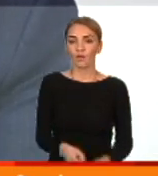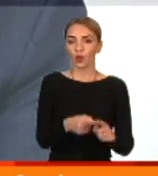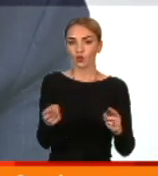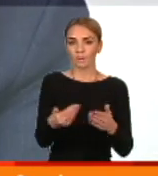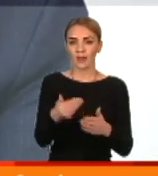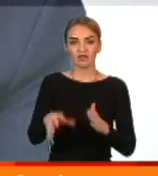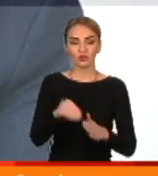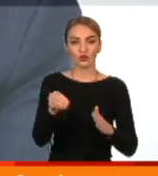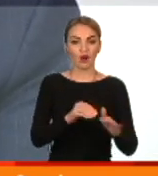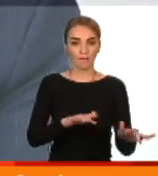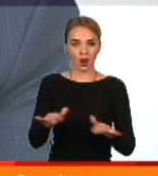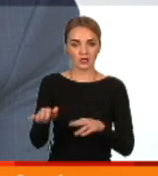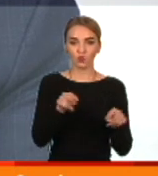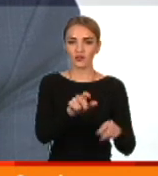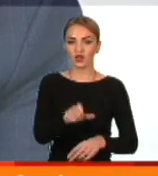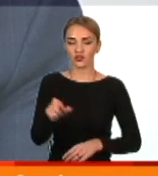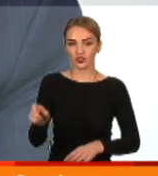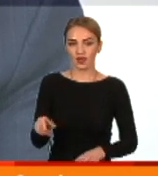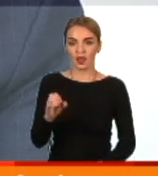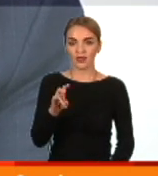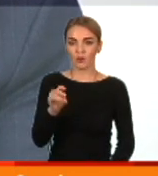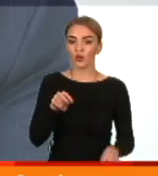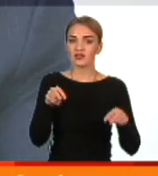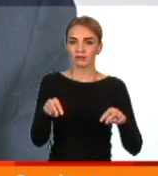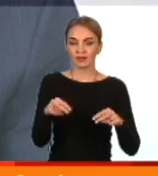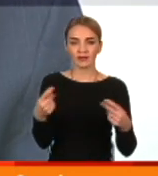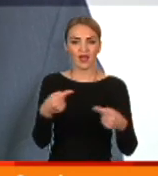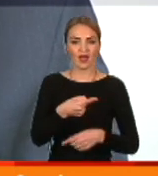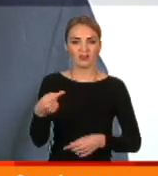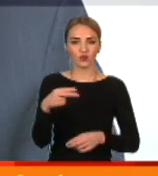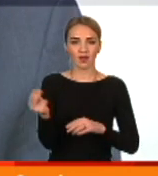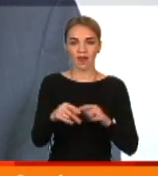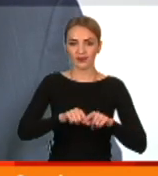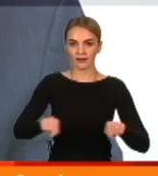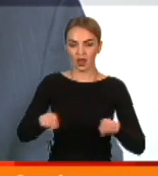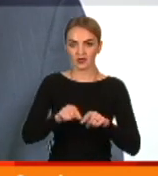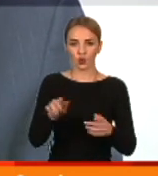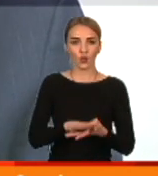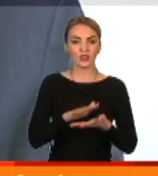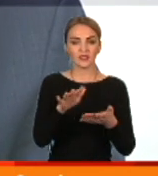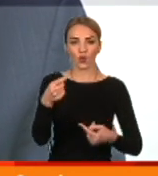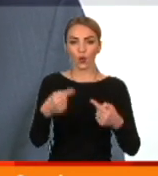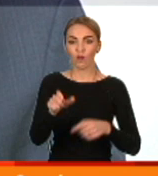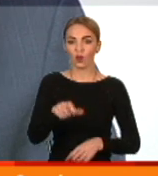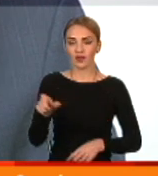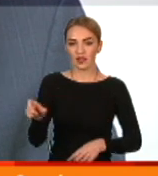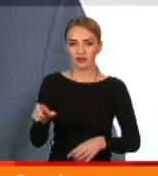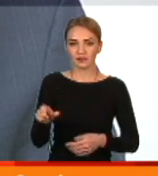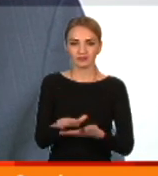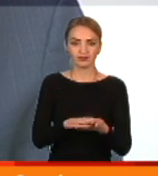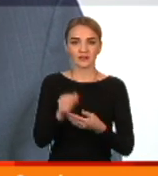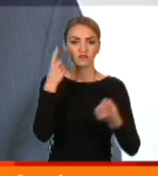Протягом передвиборчої кампанії спостерігачі ЕНЕМО були свідками негативної агітації, очерніння опонентів через